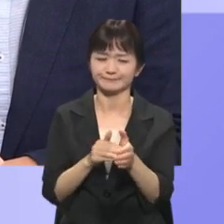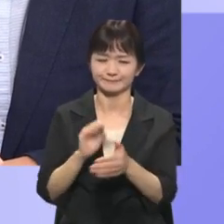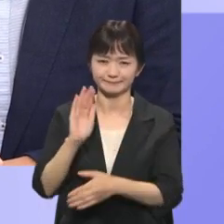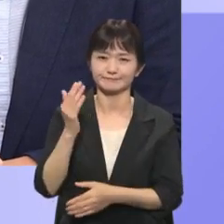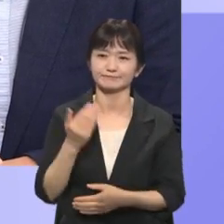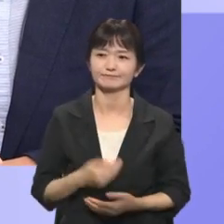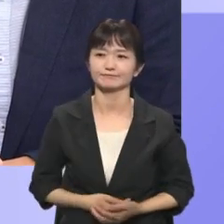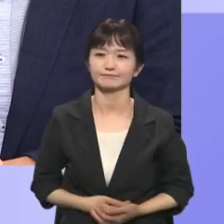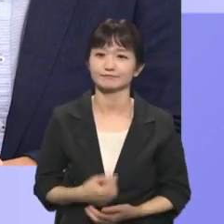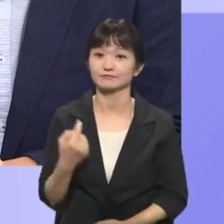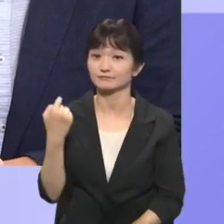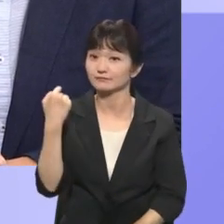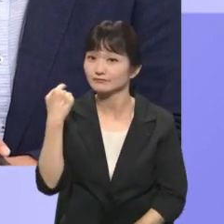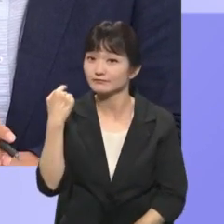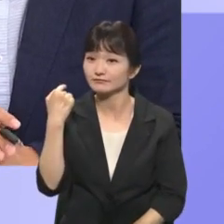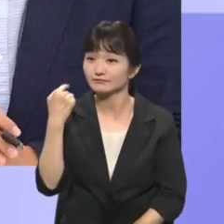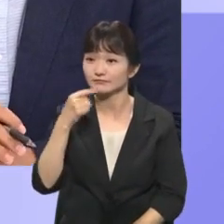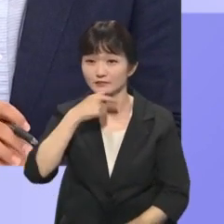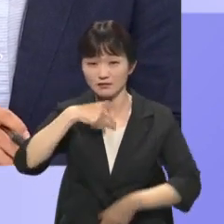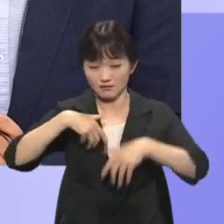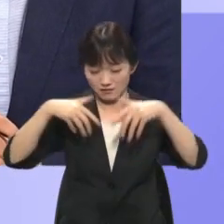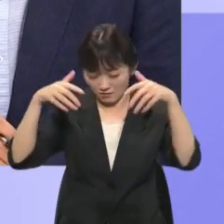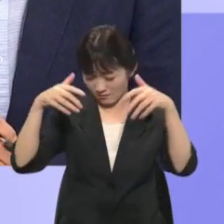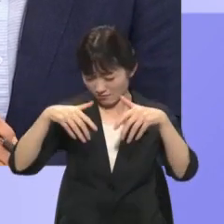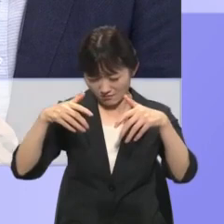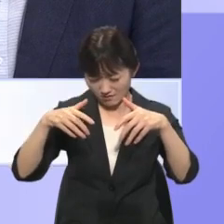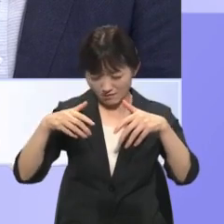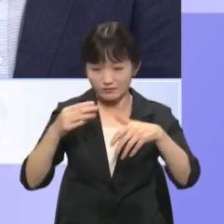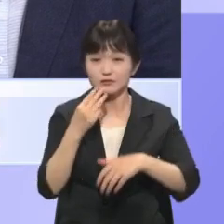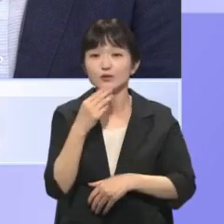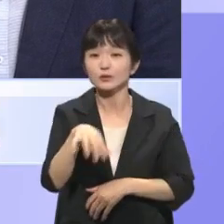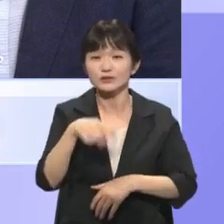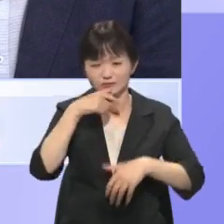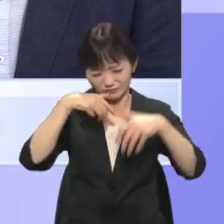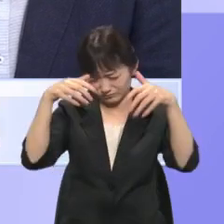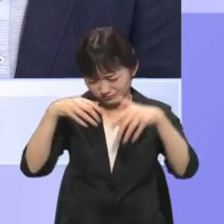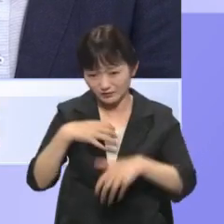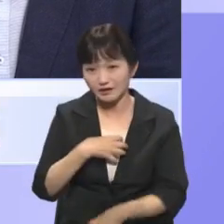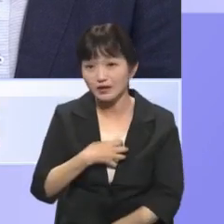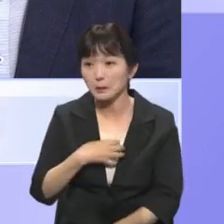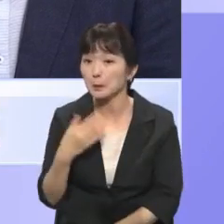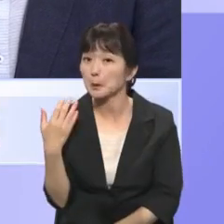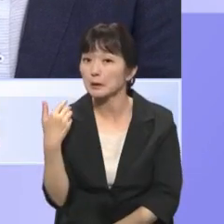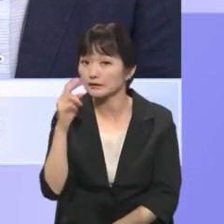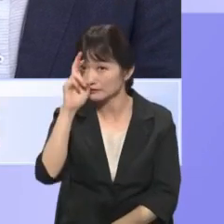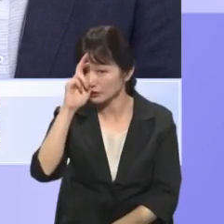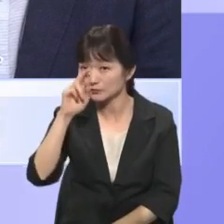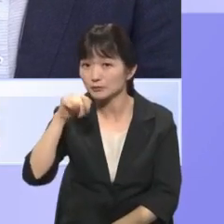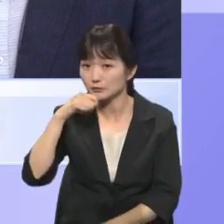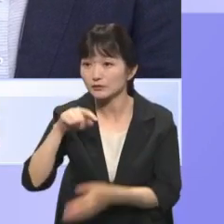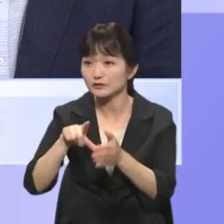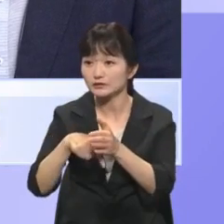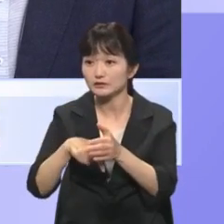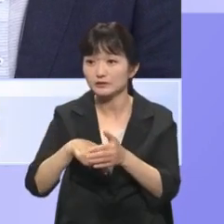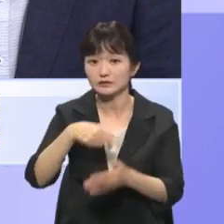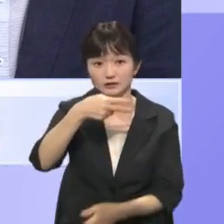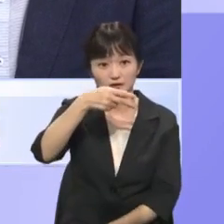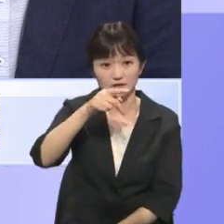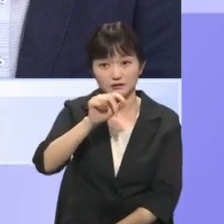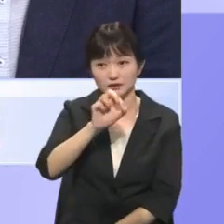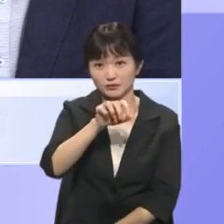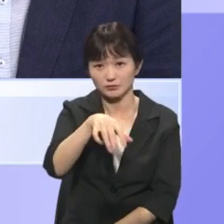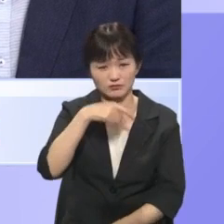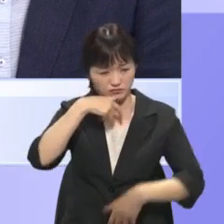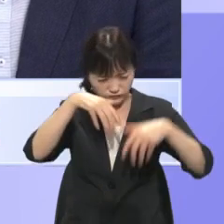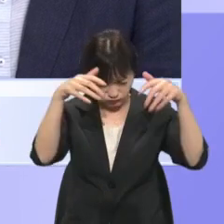될 텐데 어제부터 비가 많이 와서 서울에도 굉장히 좀 걱정을 많이 했고 아까 점심시간에도 상암동에 비가 꽤 많이 내렸거든요